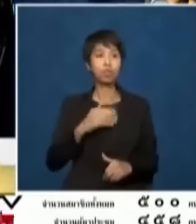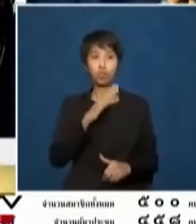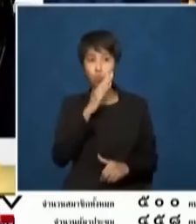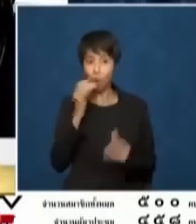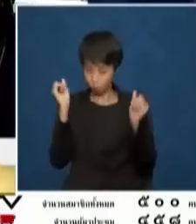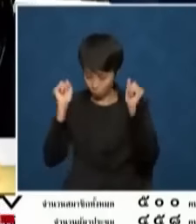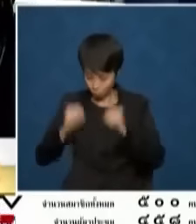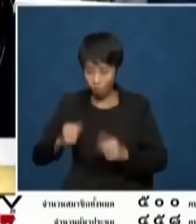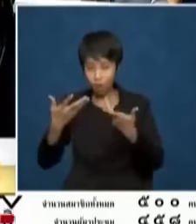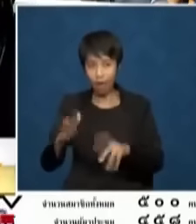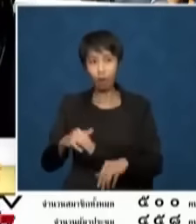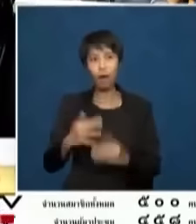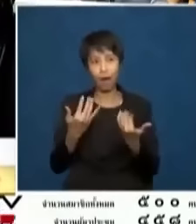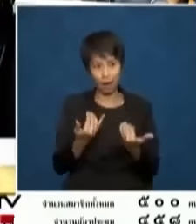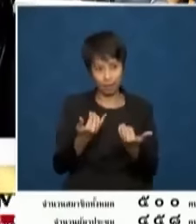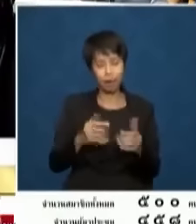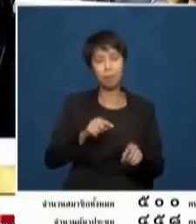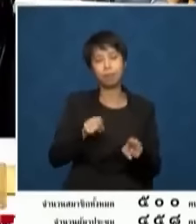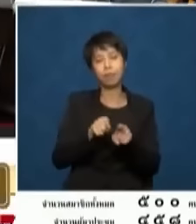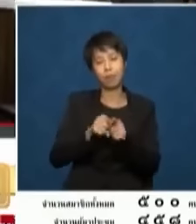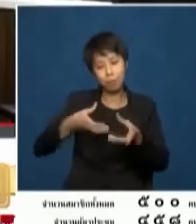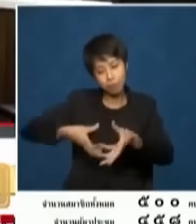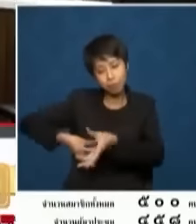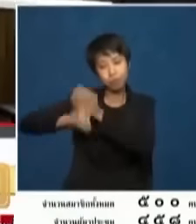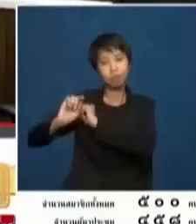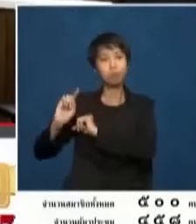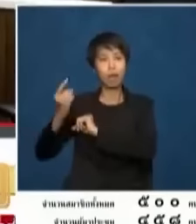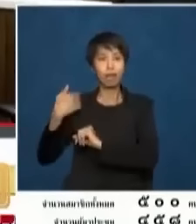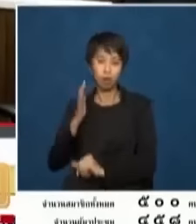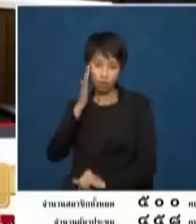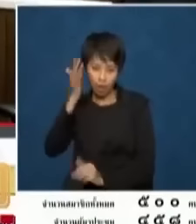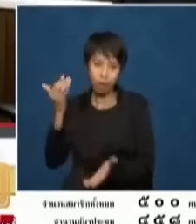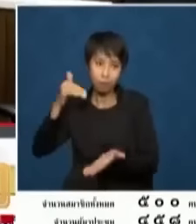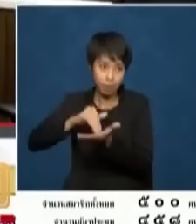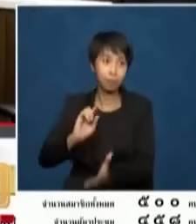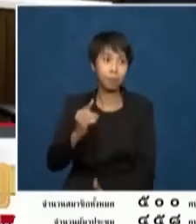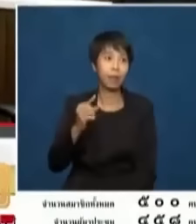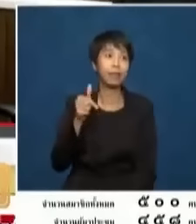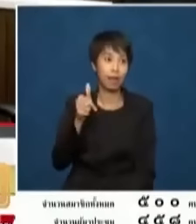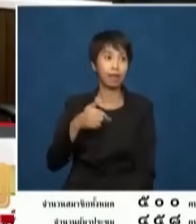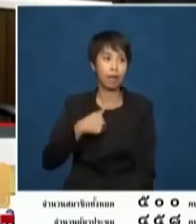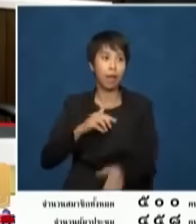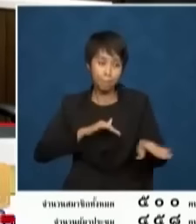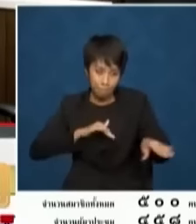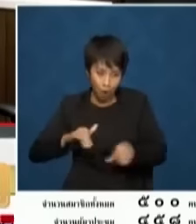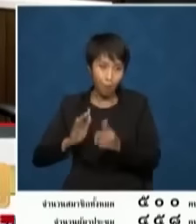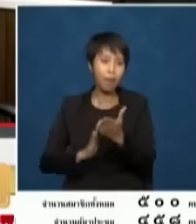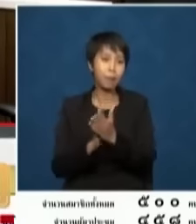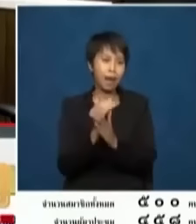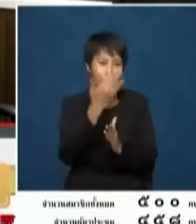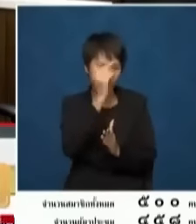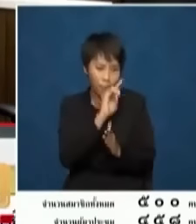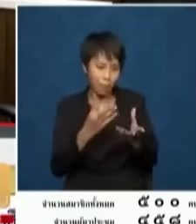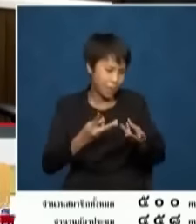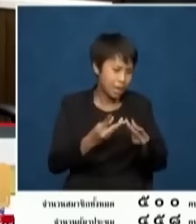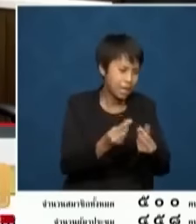างซะเองด้วย หรือแม้กระทั่งเหล่าสาวกอาจจะไม่ทันอาจจะมองว่านี่เป็นเรื่องใหม่มิติใหม่ก็ได้นะพี ่โอ้โห เพราะว่าด้อมเขานี่อายุ